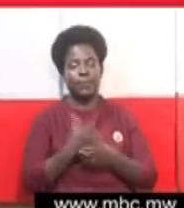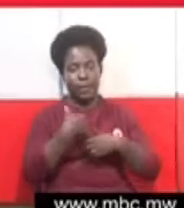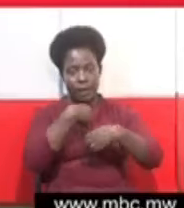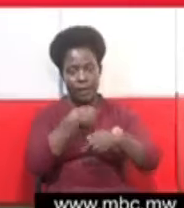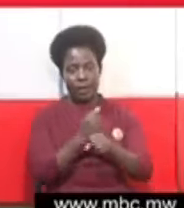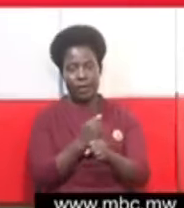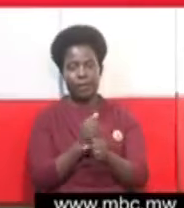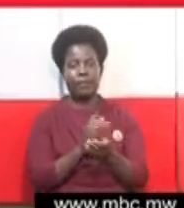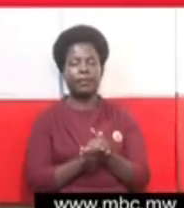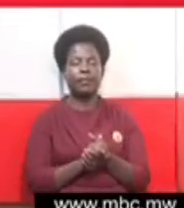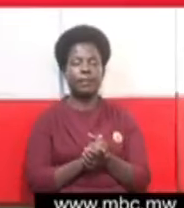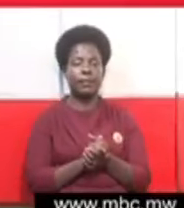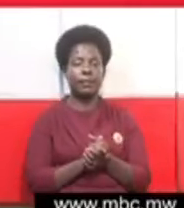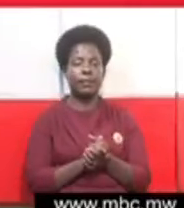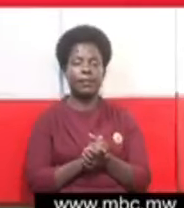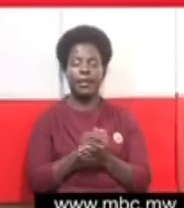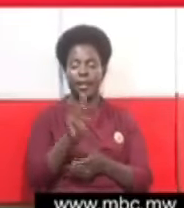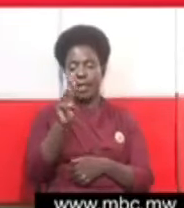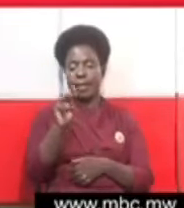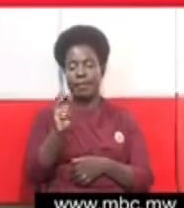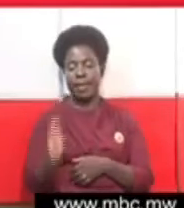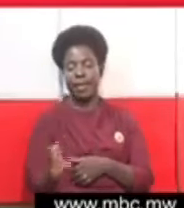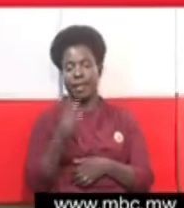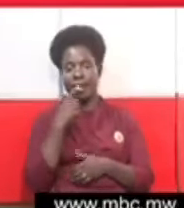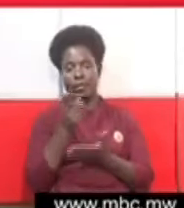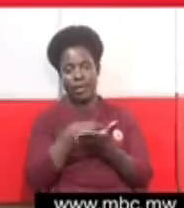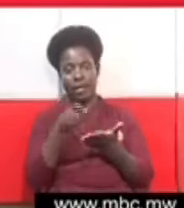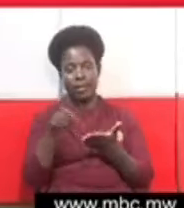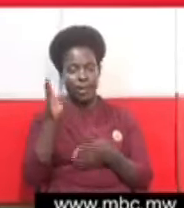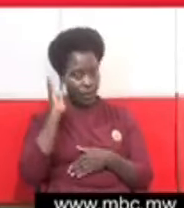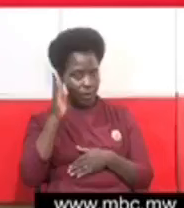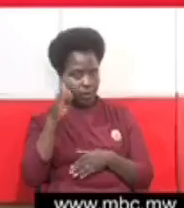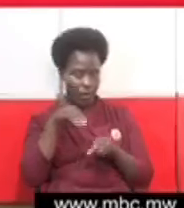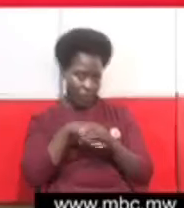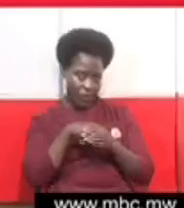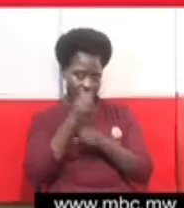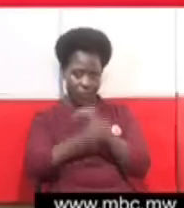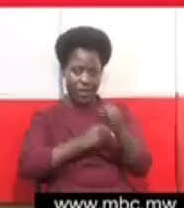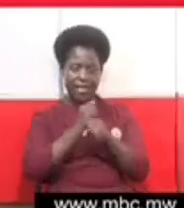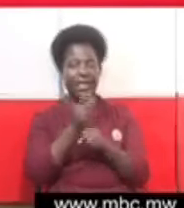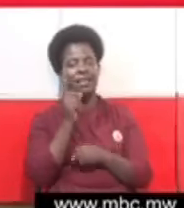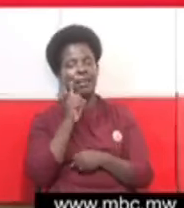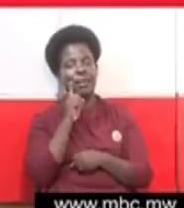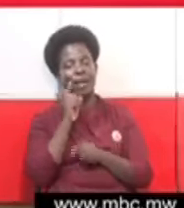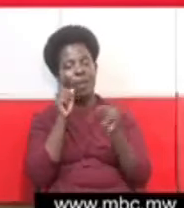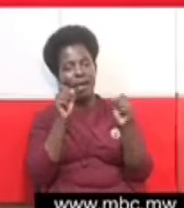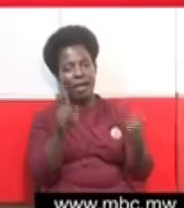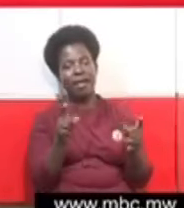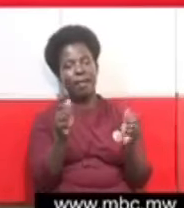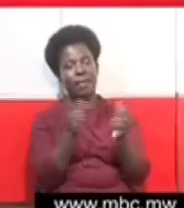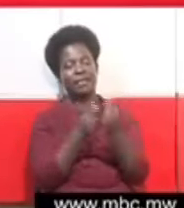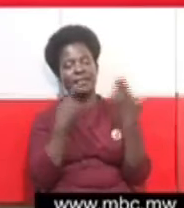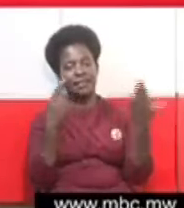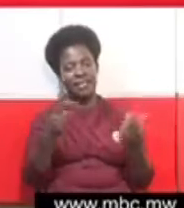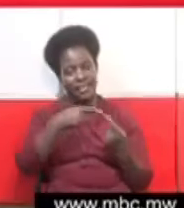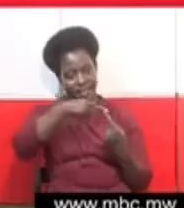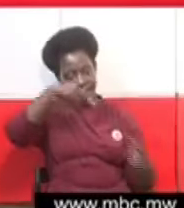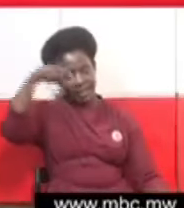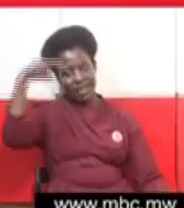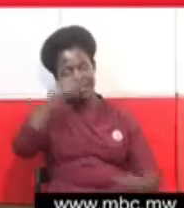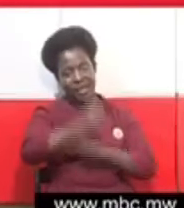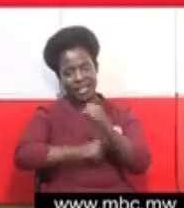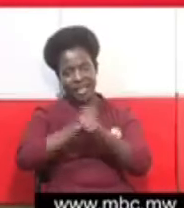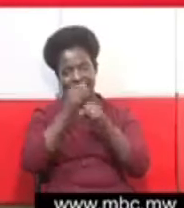Bungwe la Malawi Electoral Commission lati kalimbira watsopano wachisankho cha chaka cha mawa ayamba pa 16 September chaka